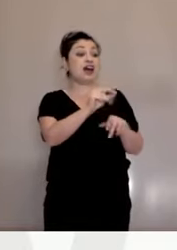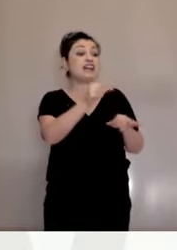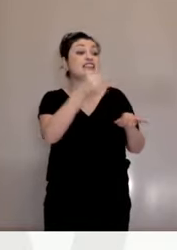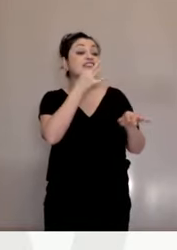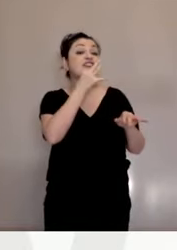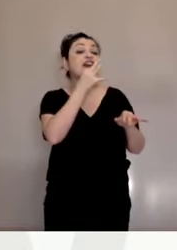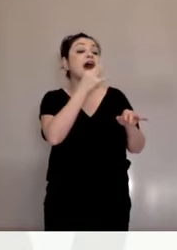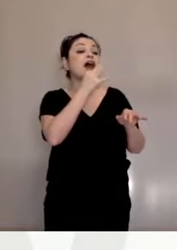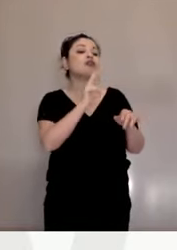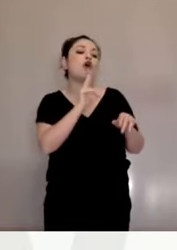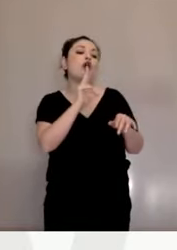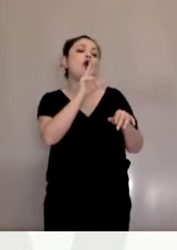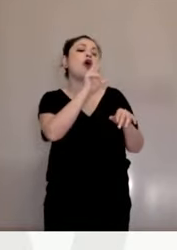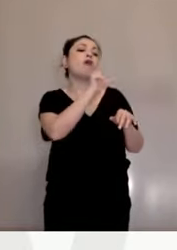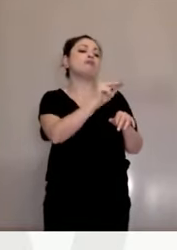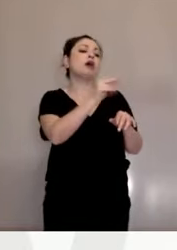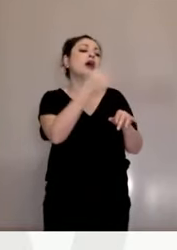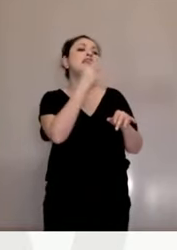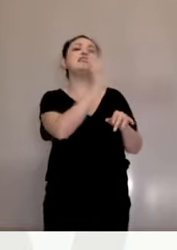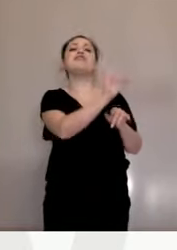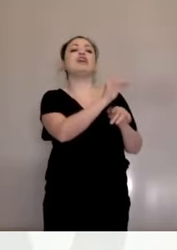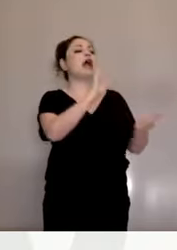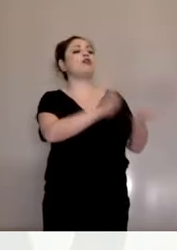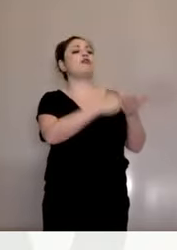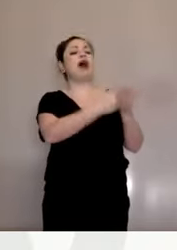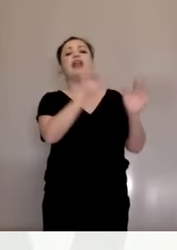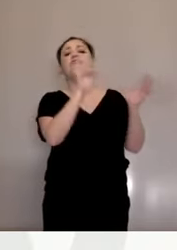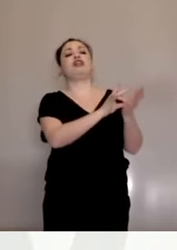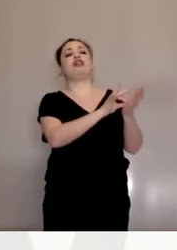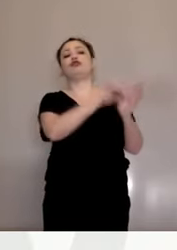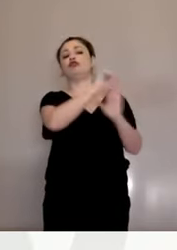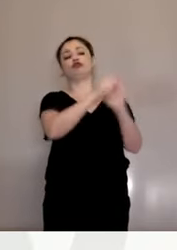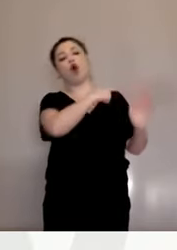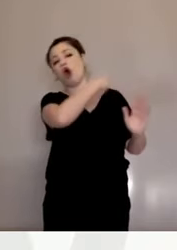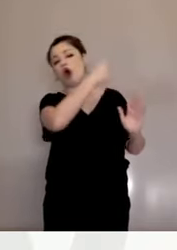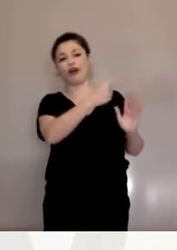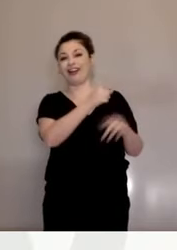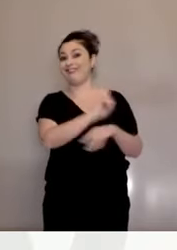vale per tutta la storia e tutto. Dire è